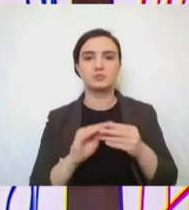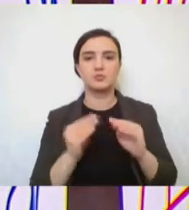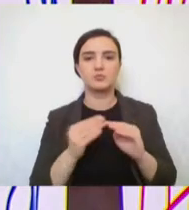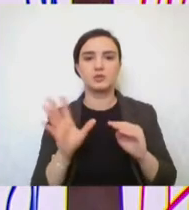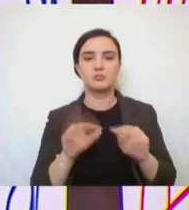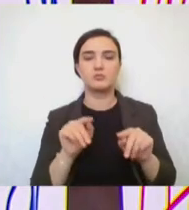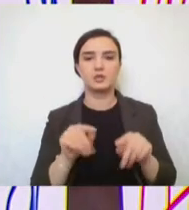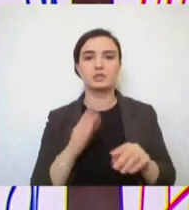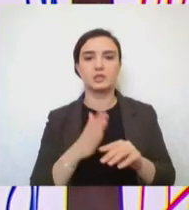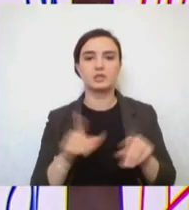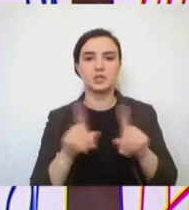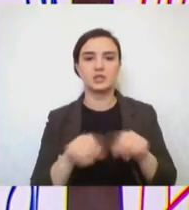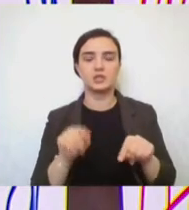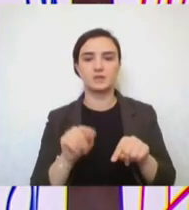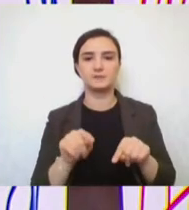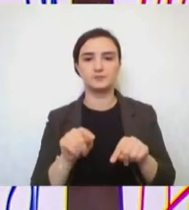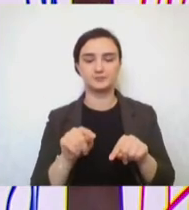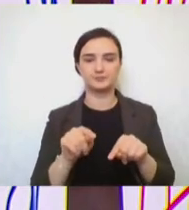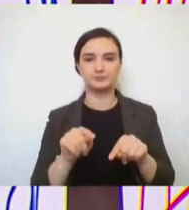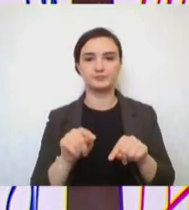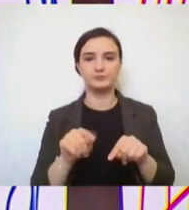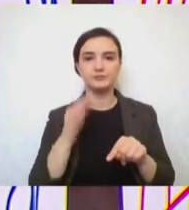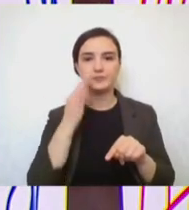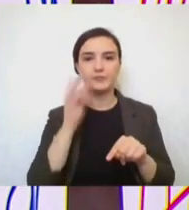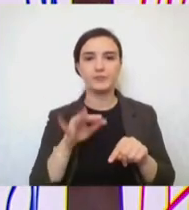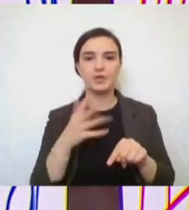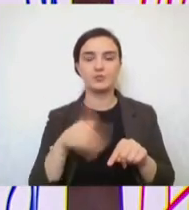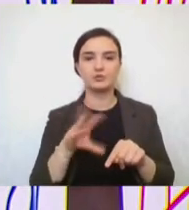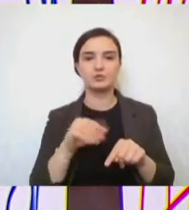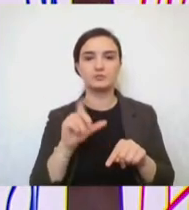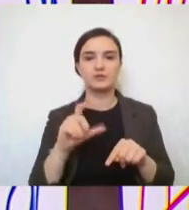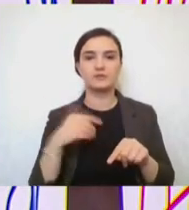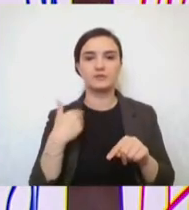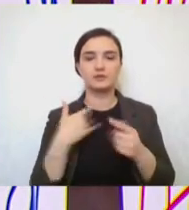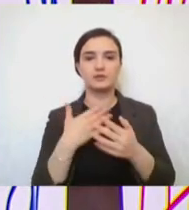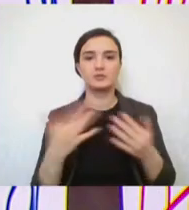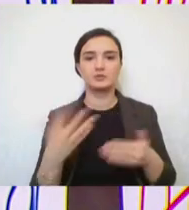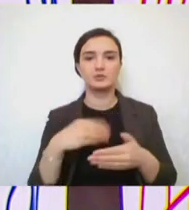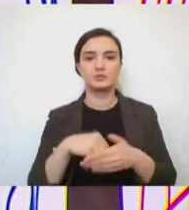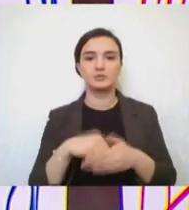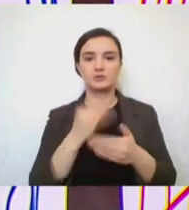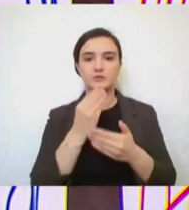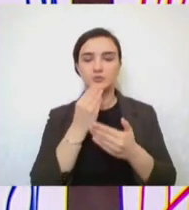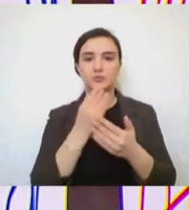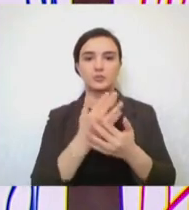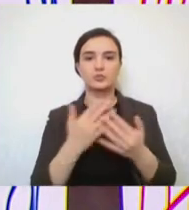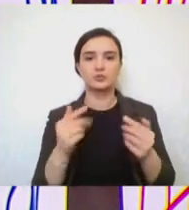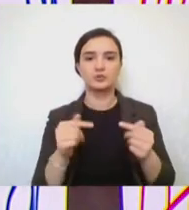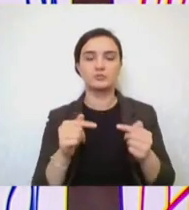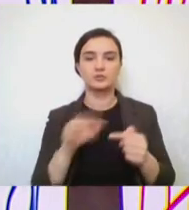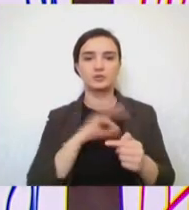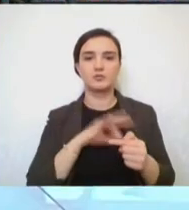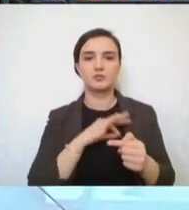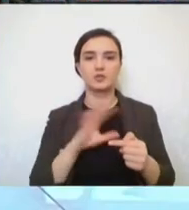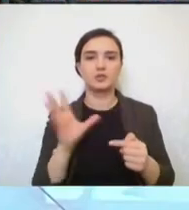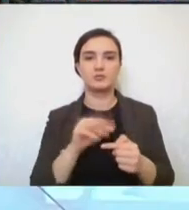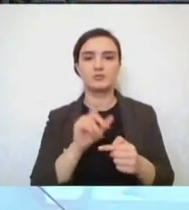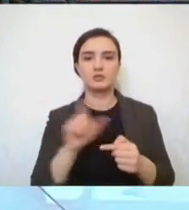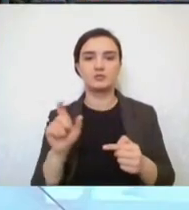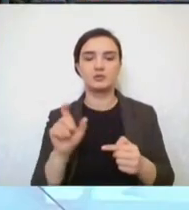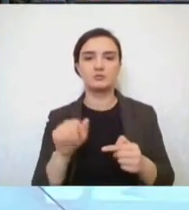ასეთი გამოცდილება: E-ვიტამინის შემცველი საკვები პროდუქტების გამოყენება ამ ადამიანების